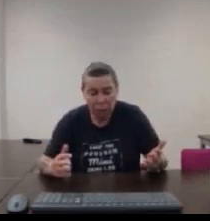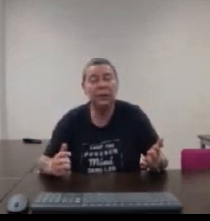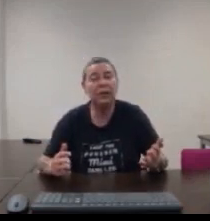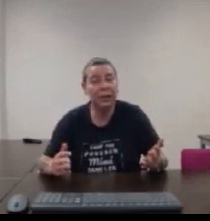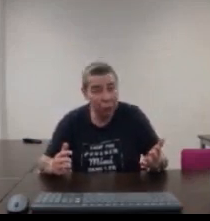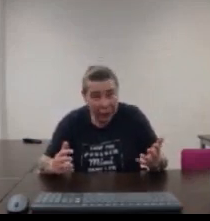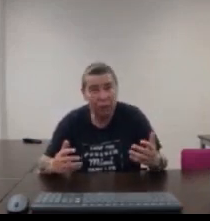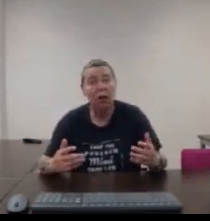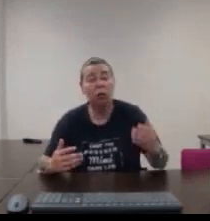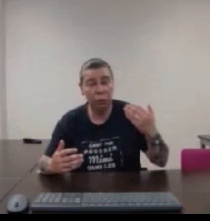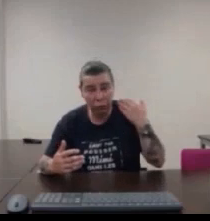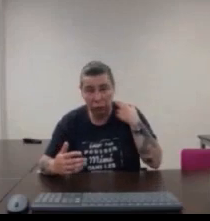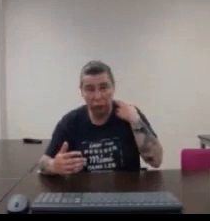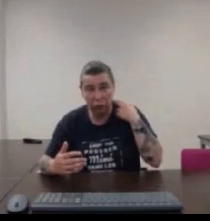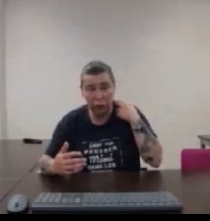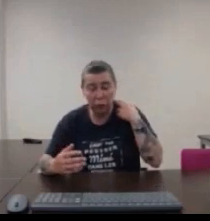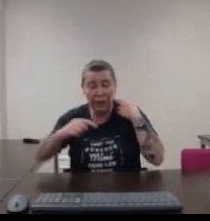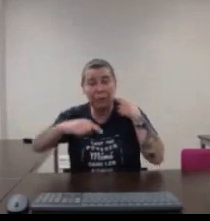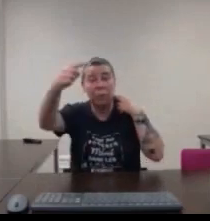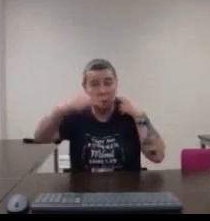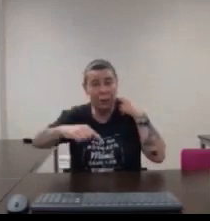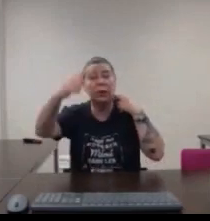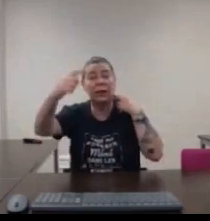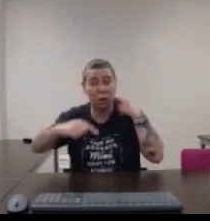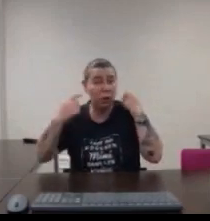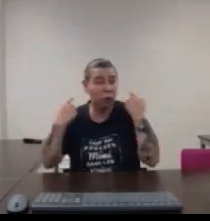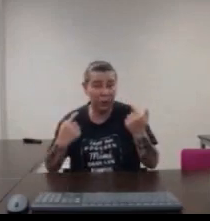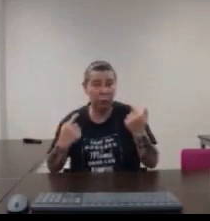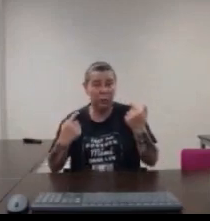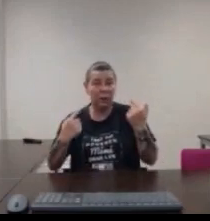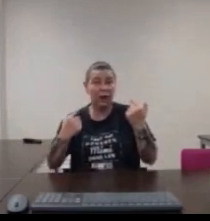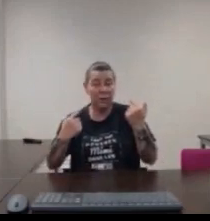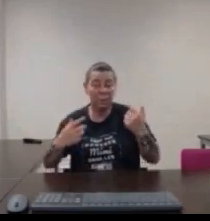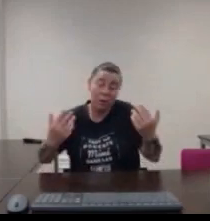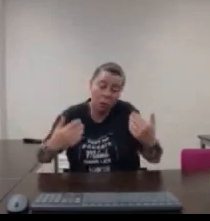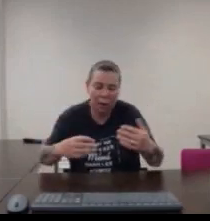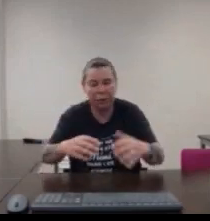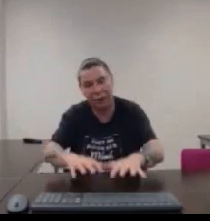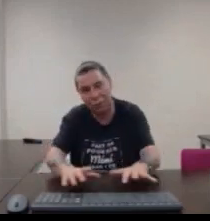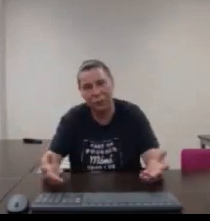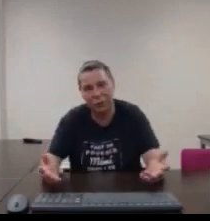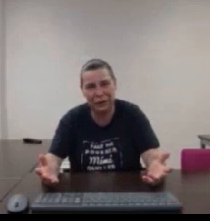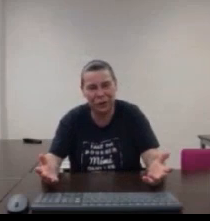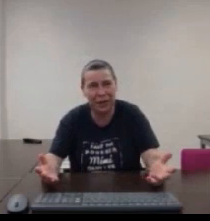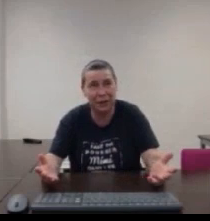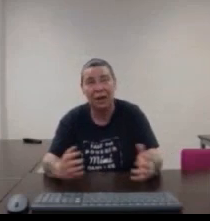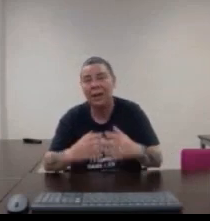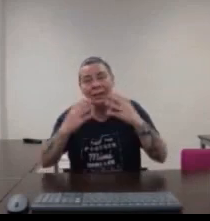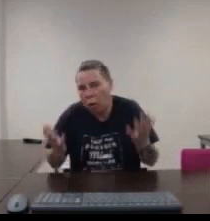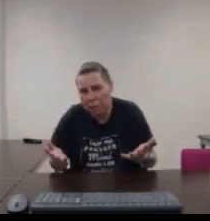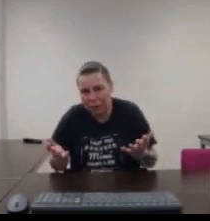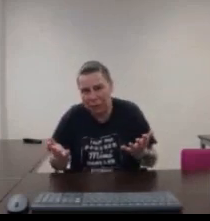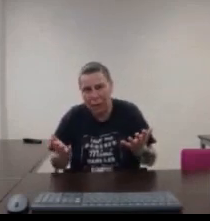va nécessiter peut-être que votre tête, en passant d'un écran à l'autre, soit sollicitée elle-même, mais au moins, ça vous permet d'utiliser votre